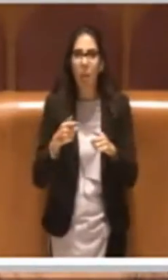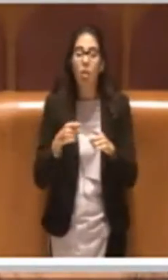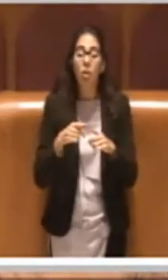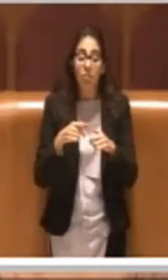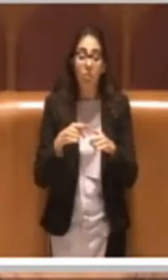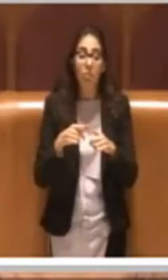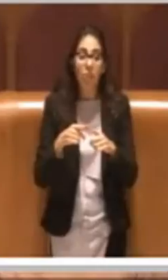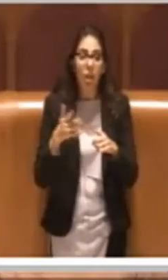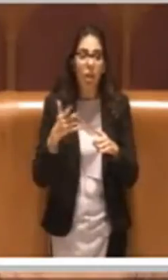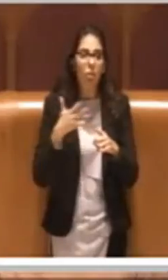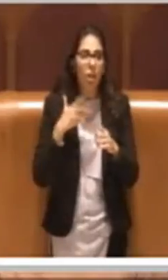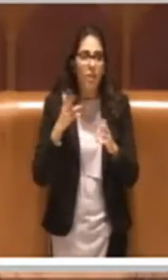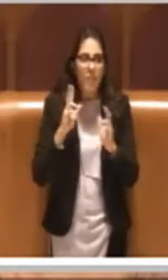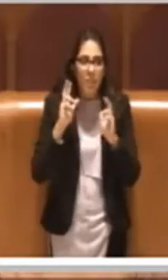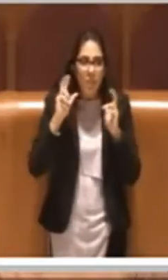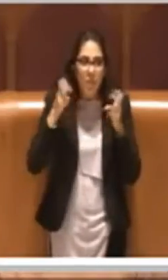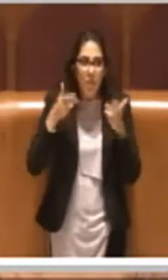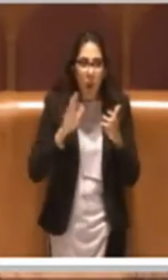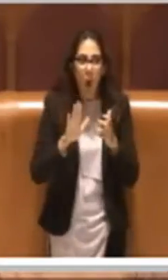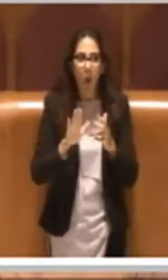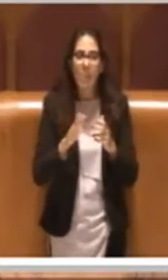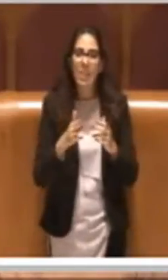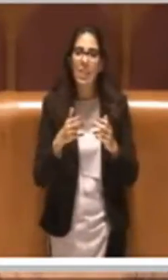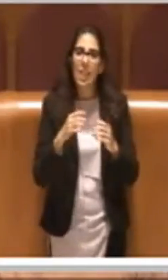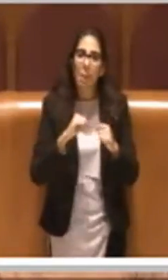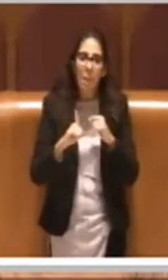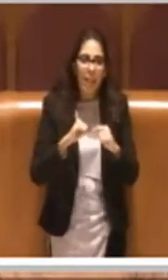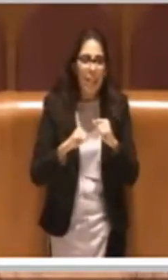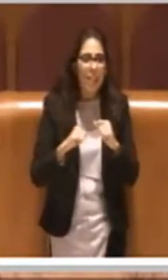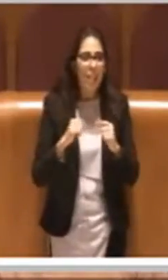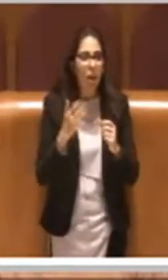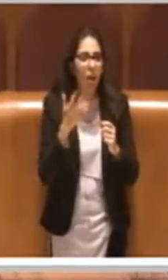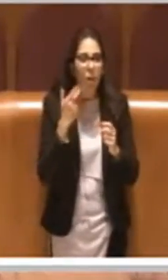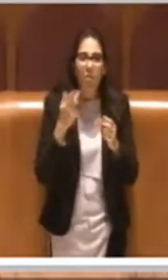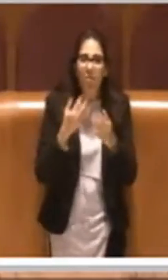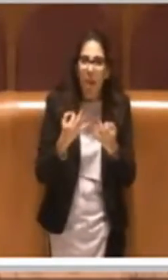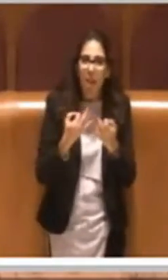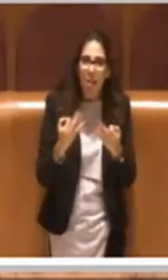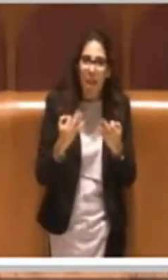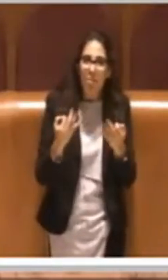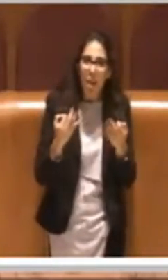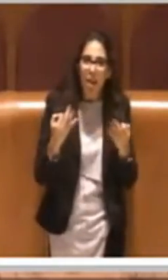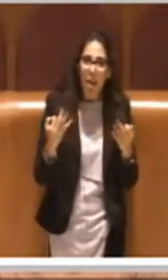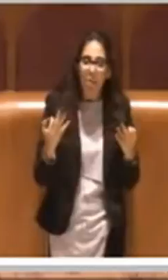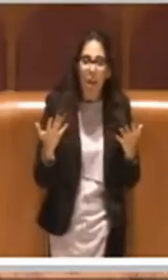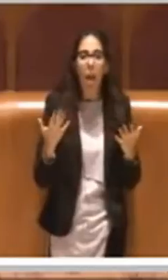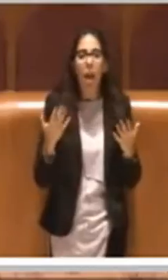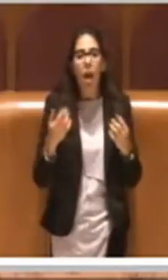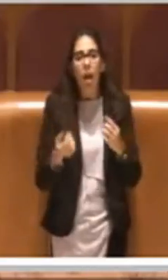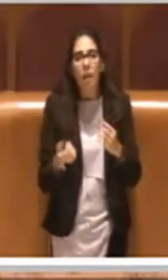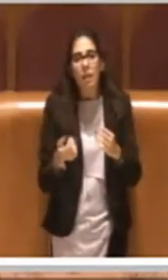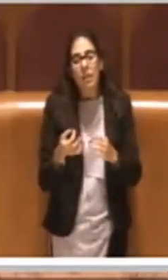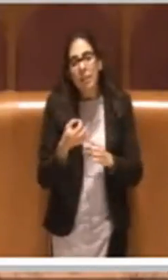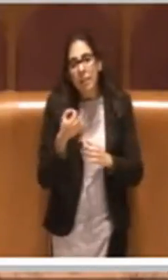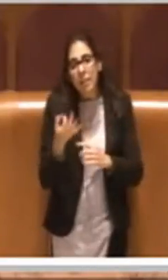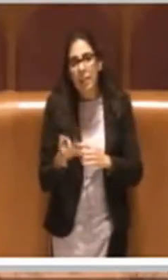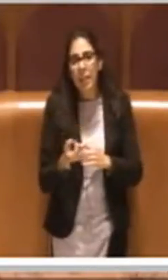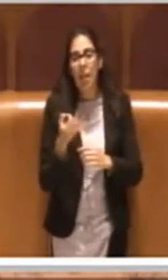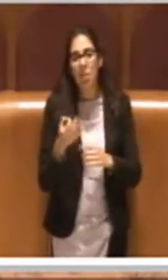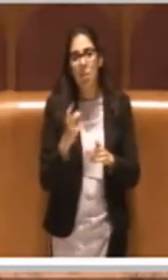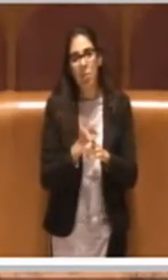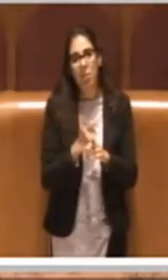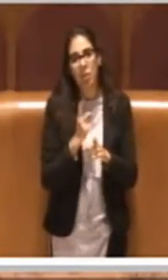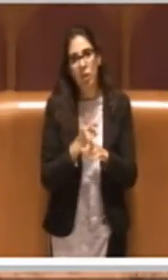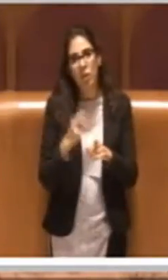sforzi dell'amministrazione nel cercare di fare bene, devono sempre e comunque tenere nella dovuta considerazione